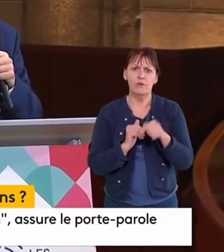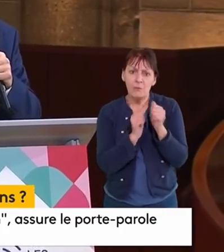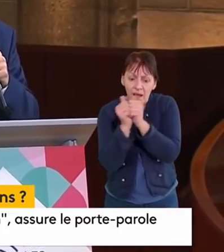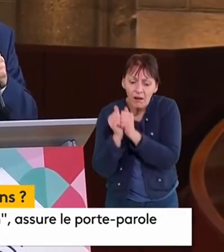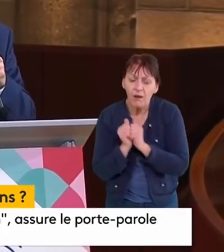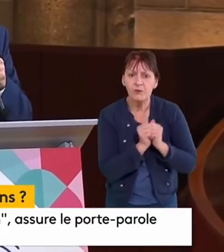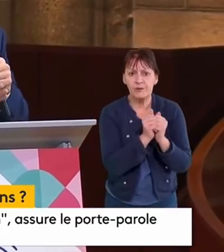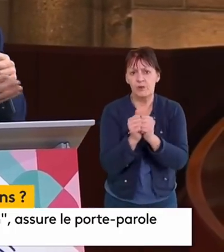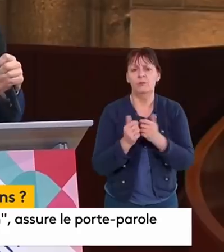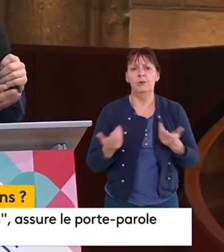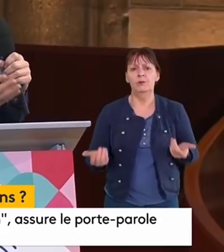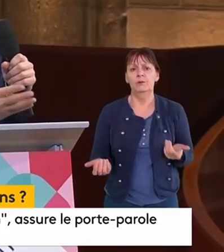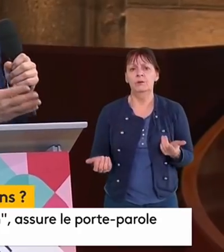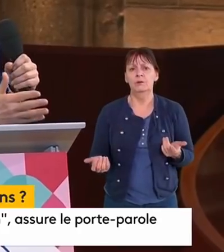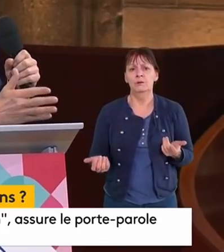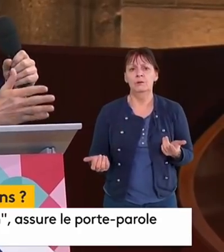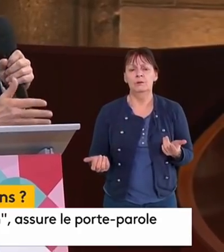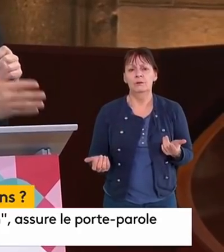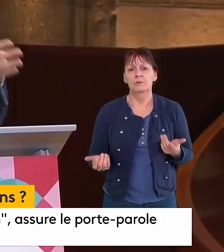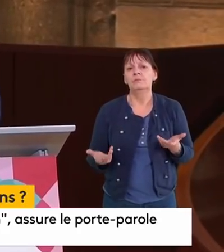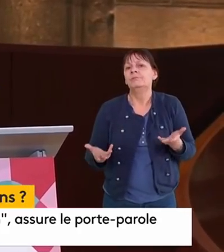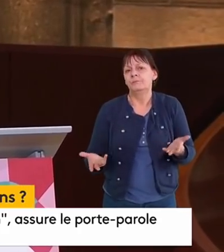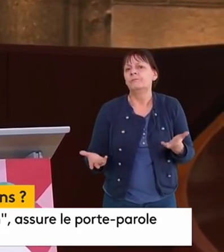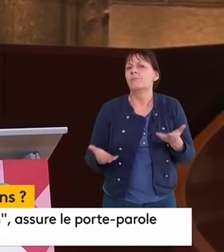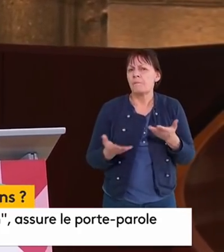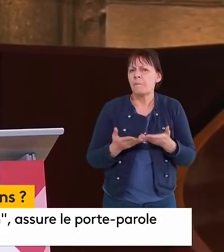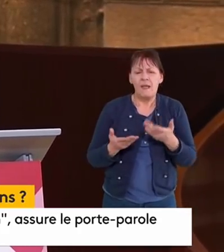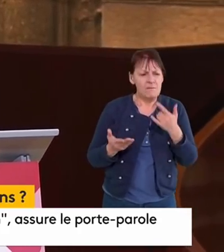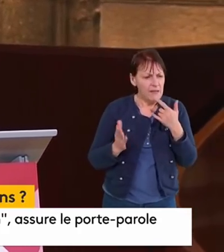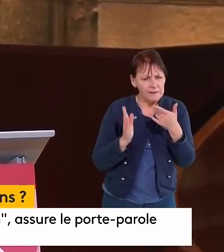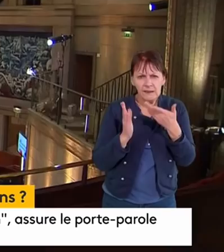ensemble, avec certainement des garde-fous,